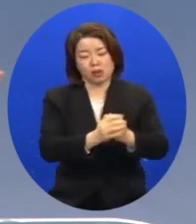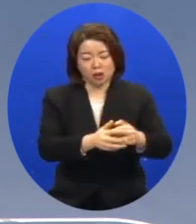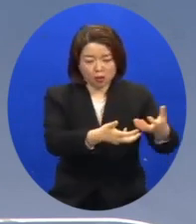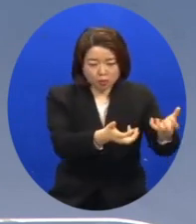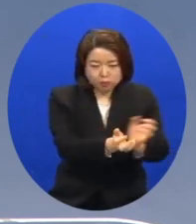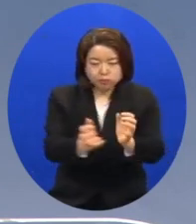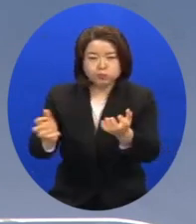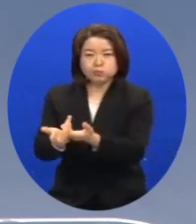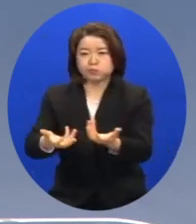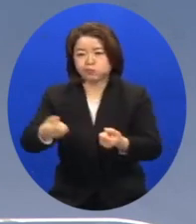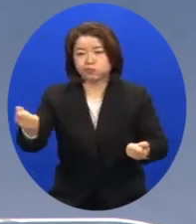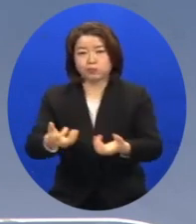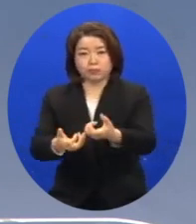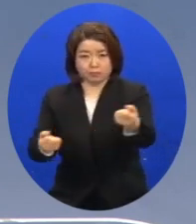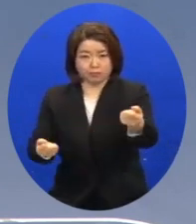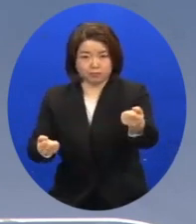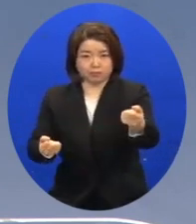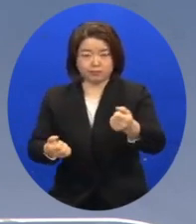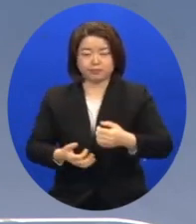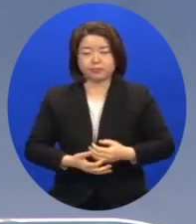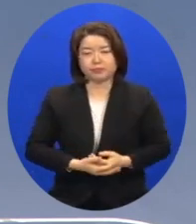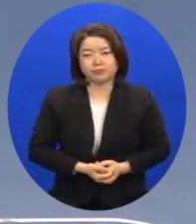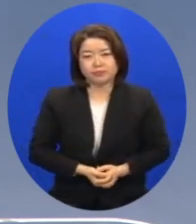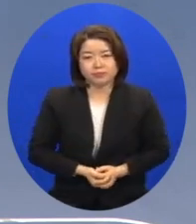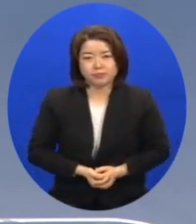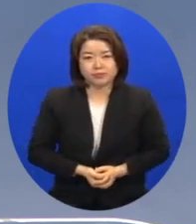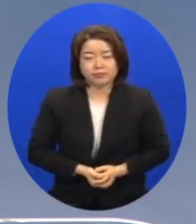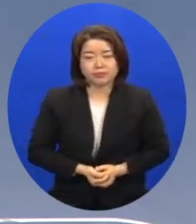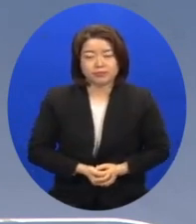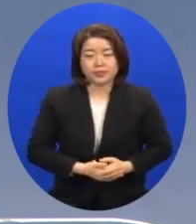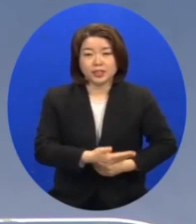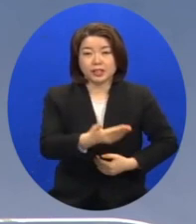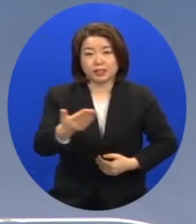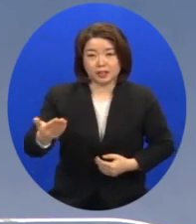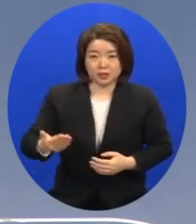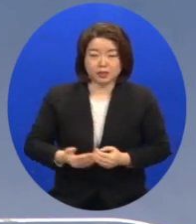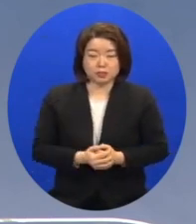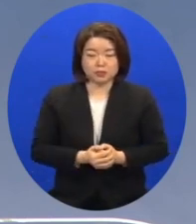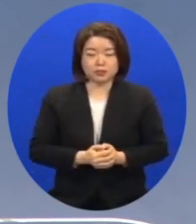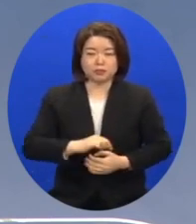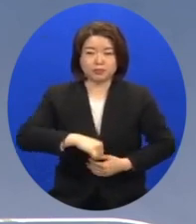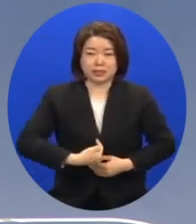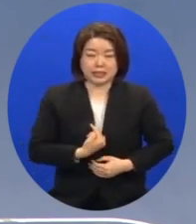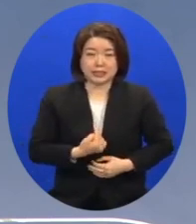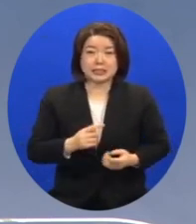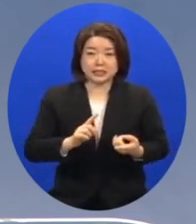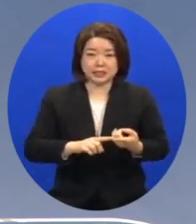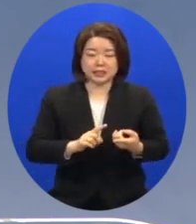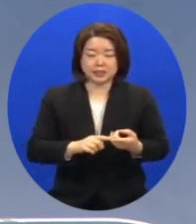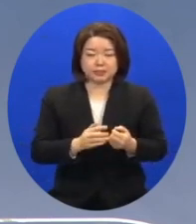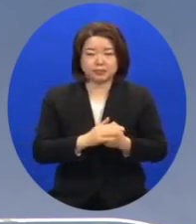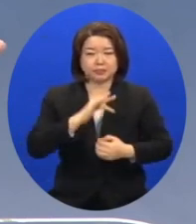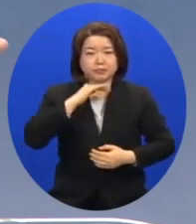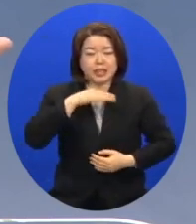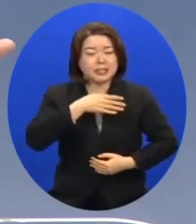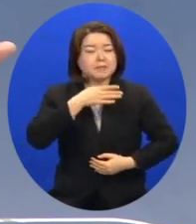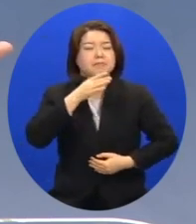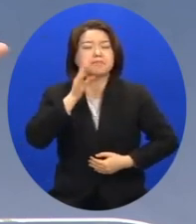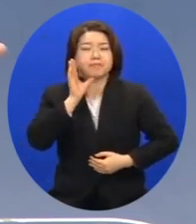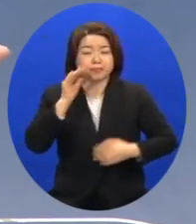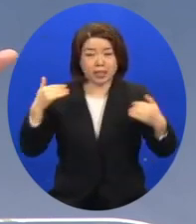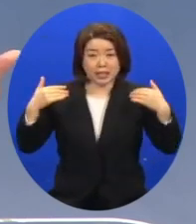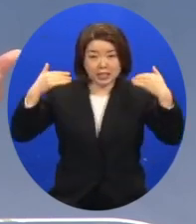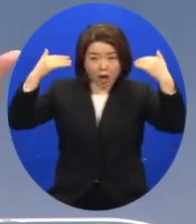서로 싸우는 거예요 여러분 여러분 자신이 나이가 들어서 어른이고